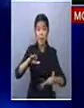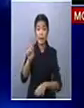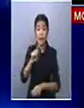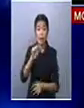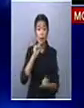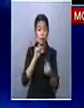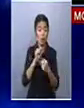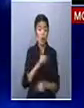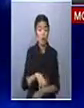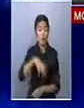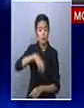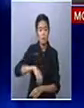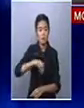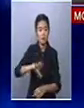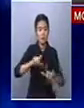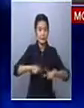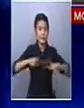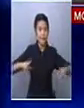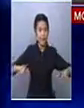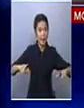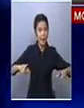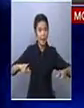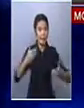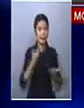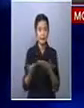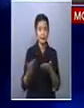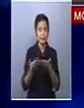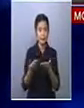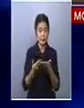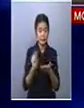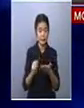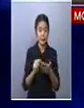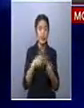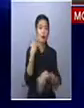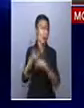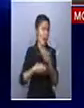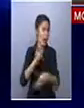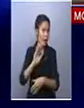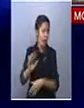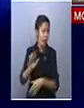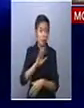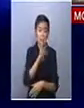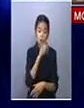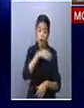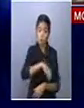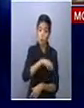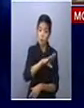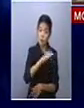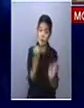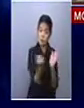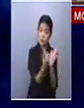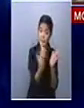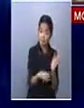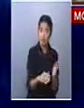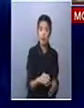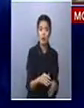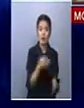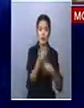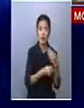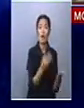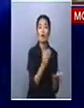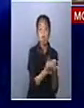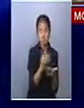ายหุ้นออกมานะครับหรือว่าการที่บริษัทจำนวนมากที่จดทะเบียนเนี่ยขอพักการซื้อขายหุ้นเองเนี่ยซึ่งตรงนี้เนี่ยทำ